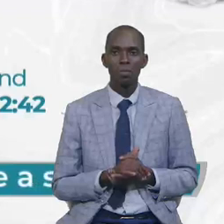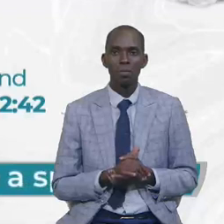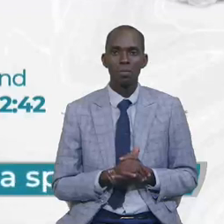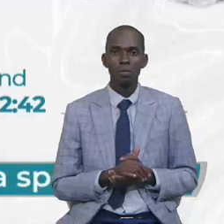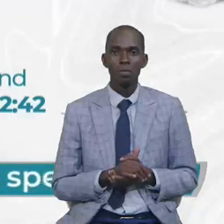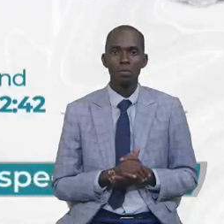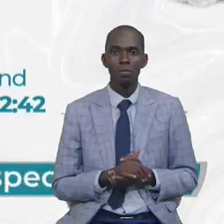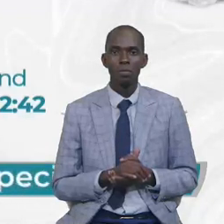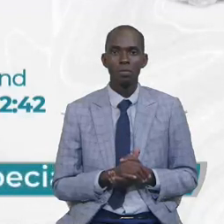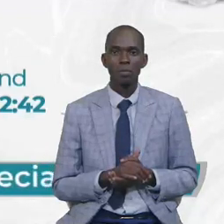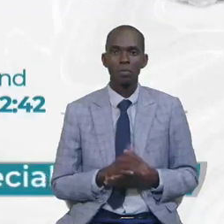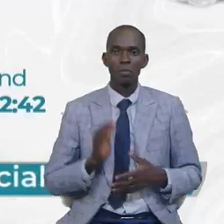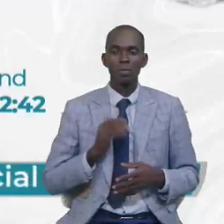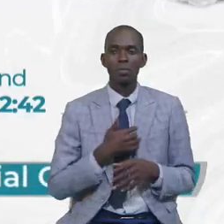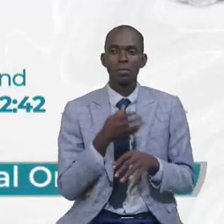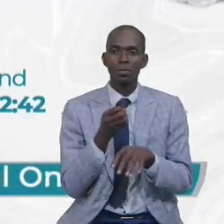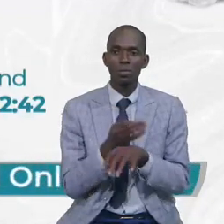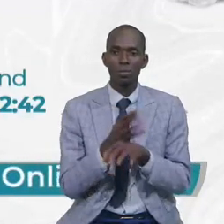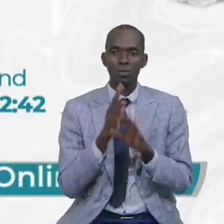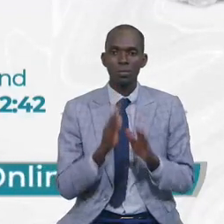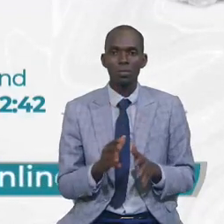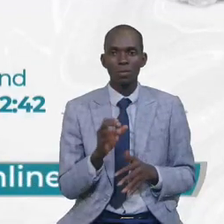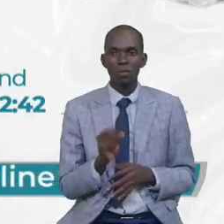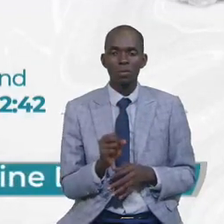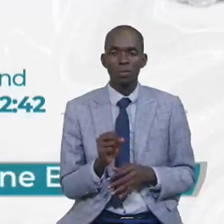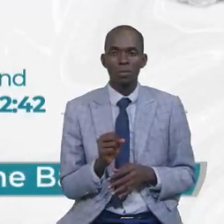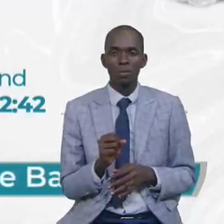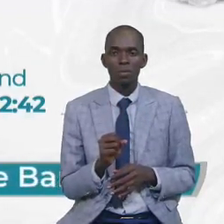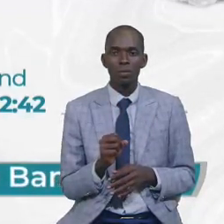région le conseiller